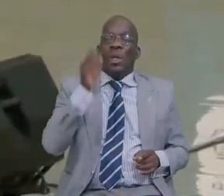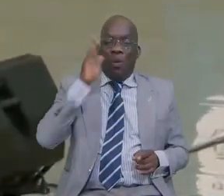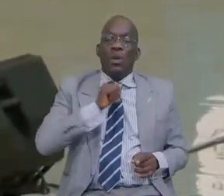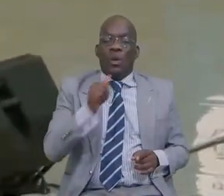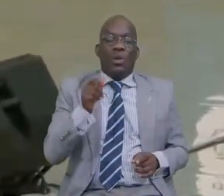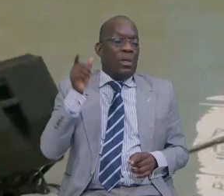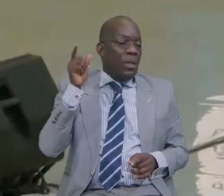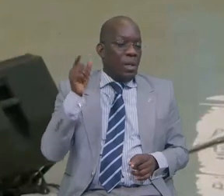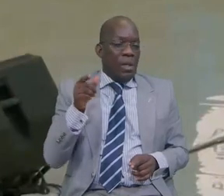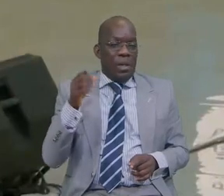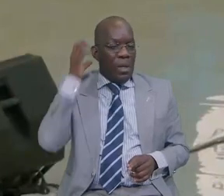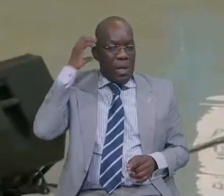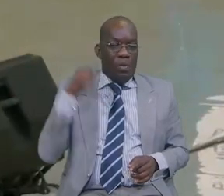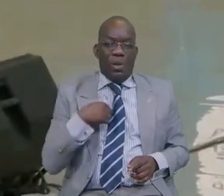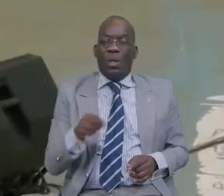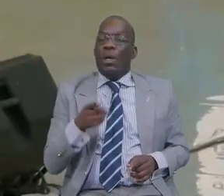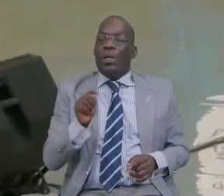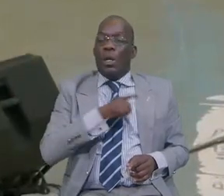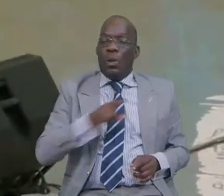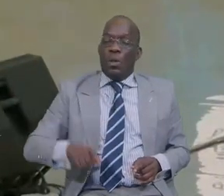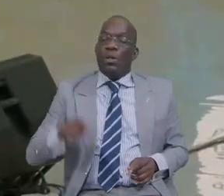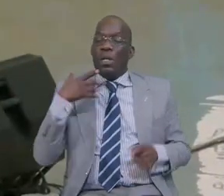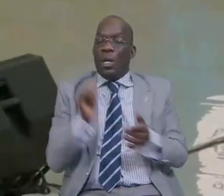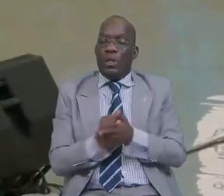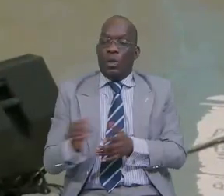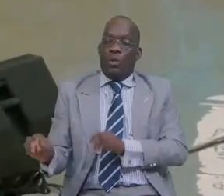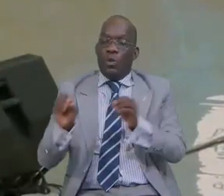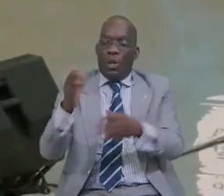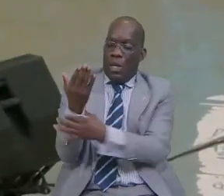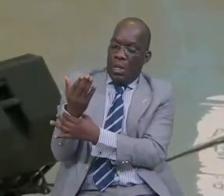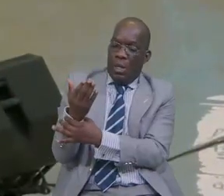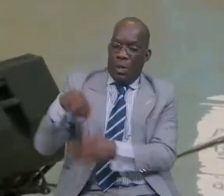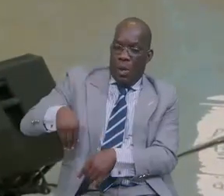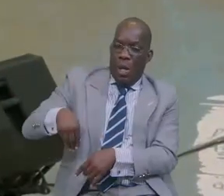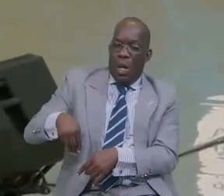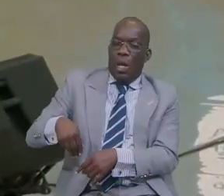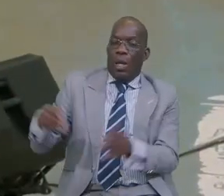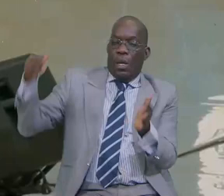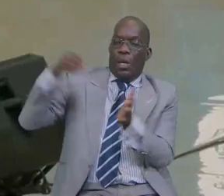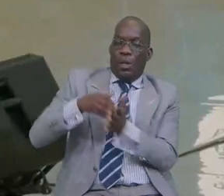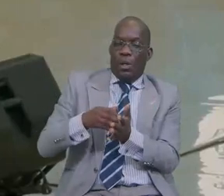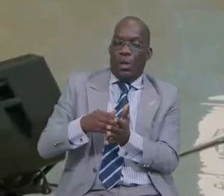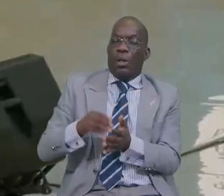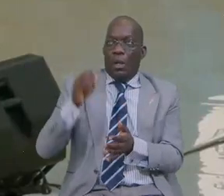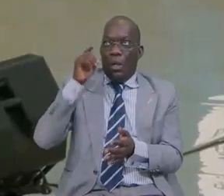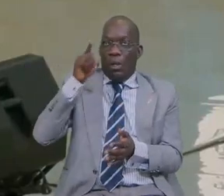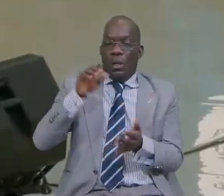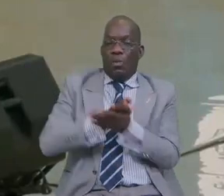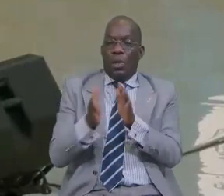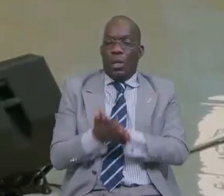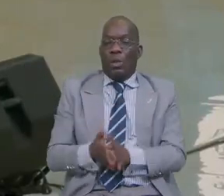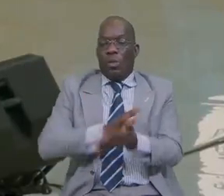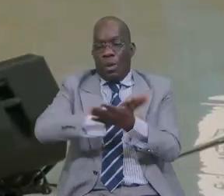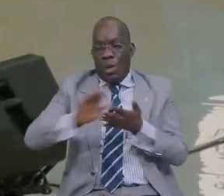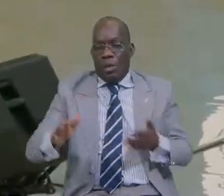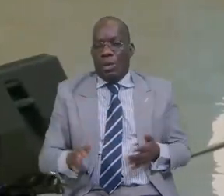d'accord. Mets ta main là. C'est devenu une lèpre. Remets encore. et s'étaient purifiés. Oui, Seigneur, envoie qui tu